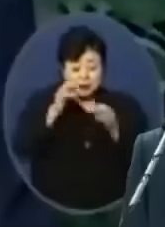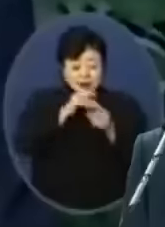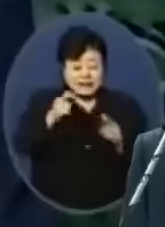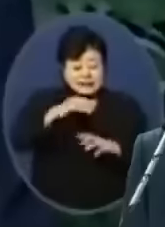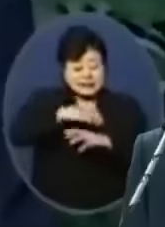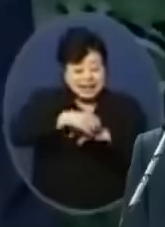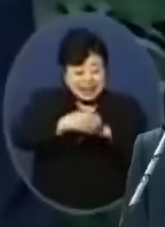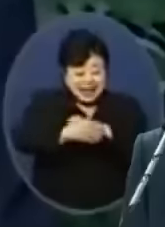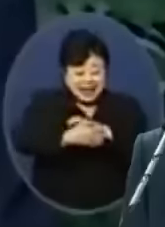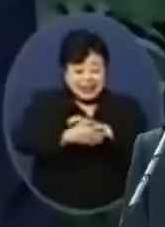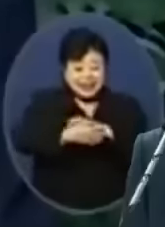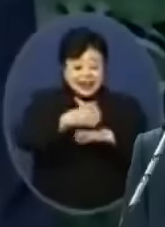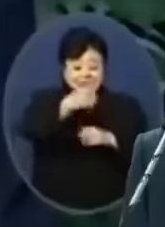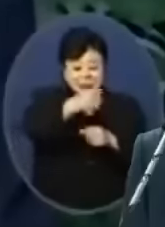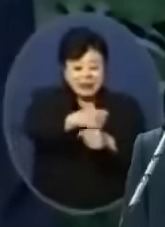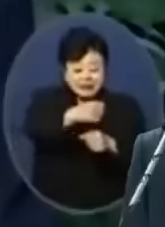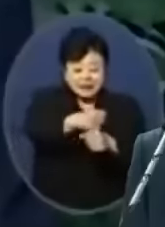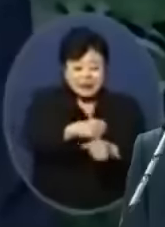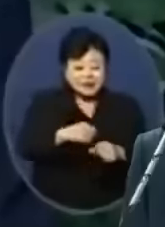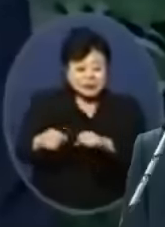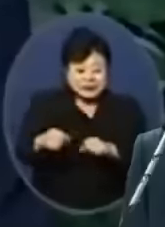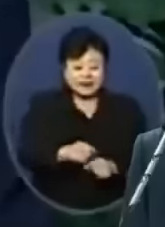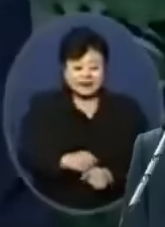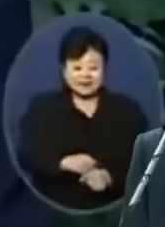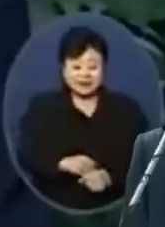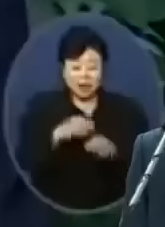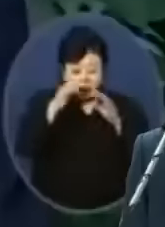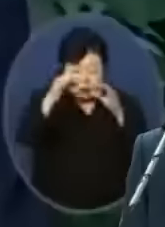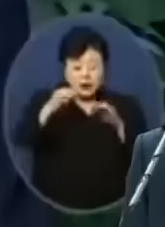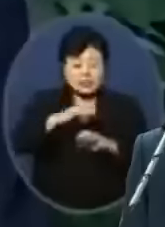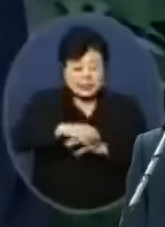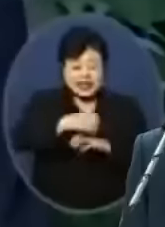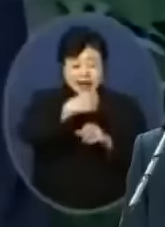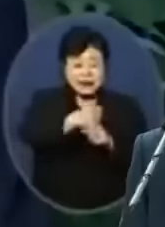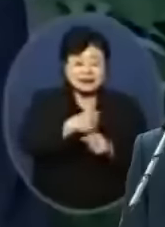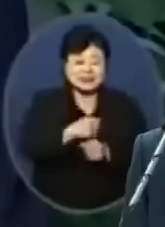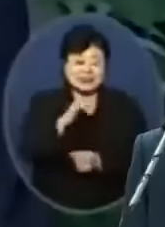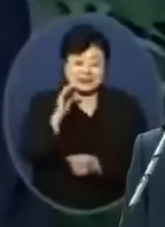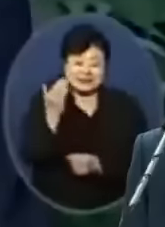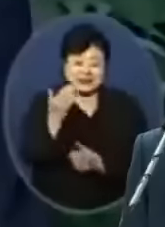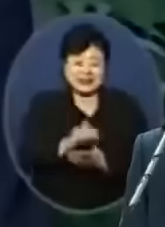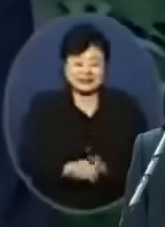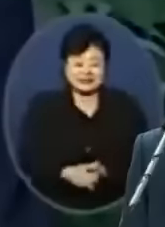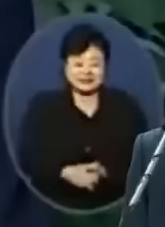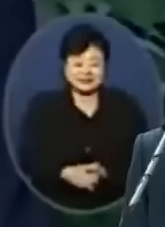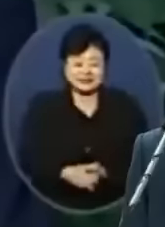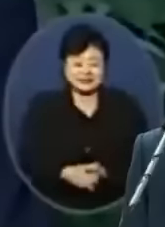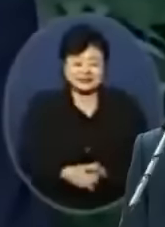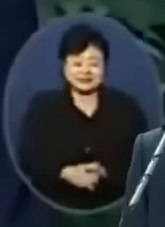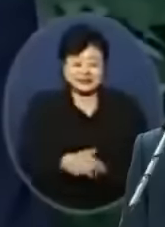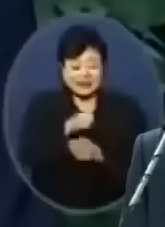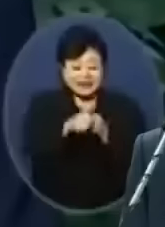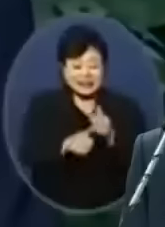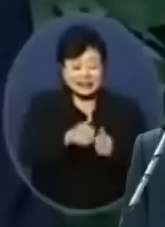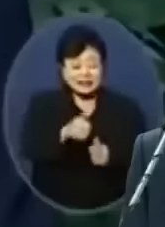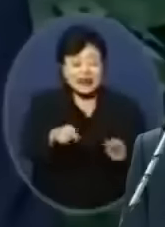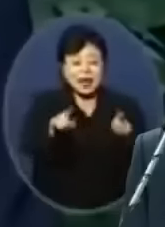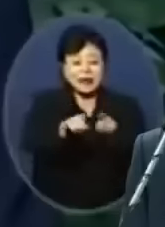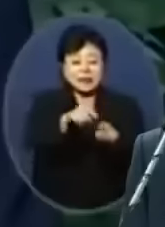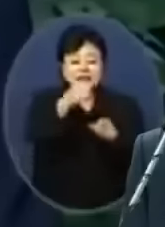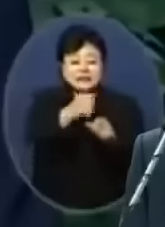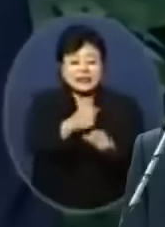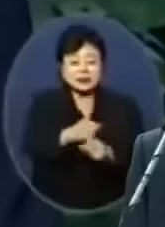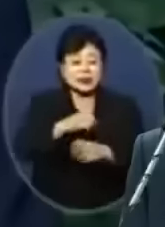보이는 세계를 움직이면 눈에 보이는 세계가 만들어지는 것입니다. 우리가 하나님과 더불어